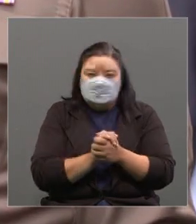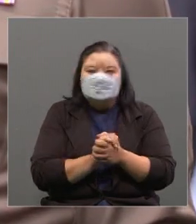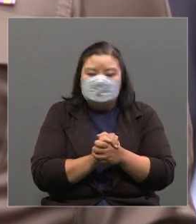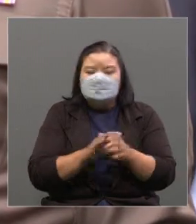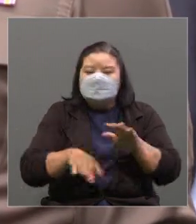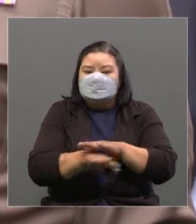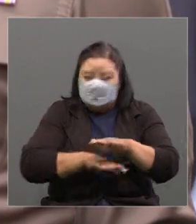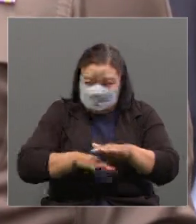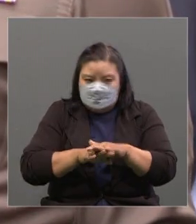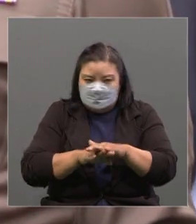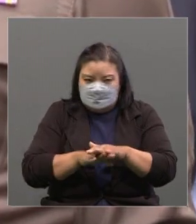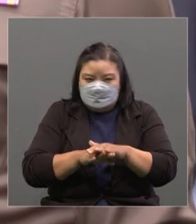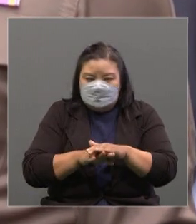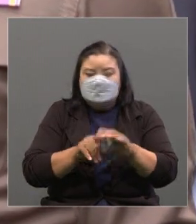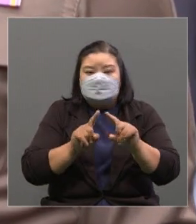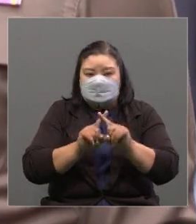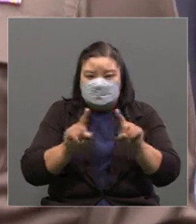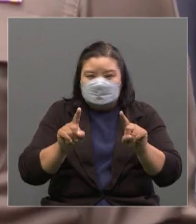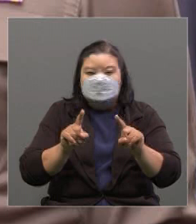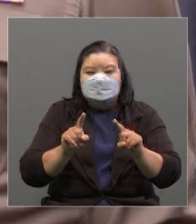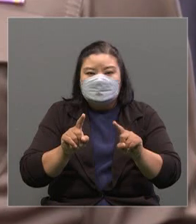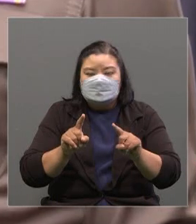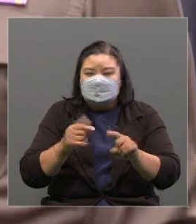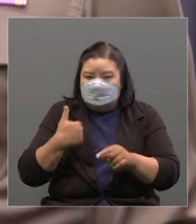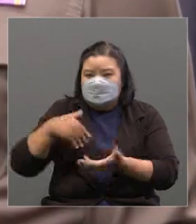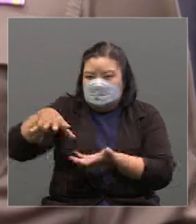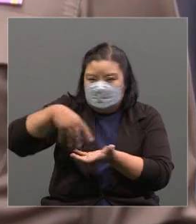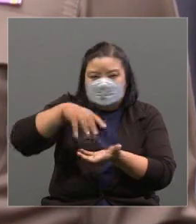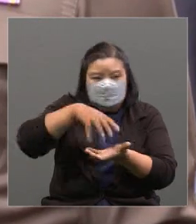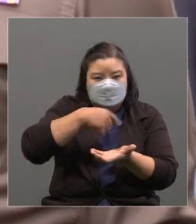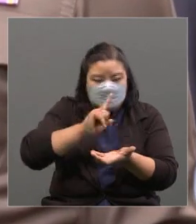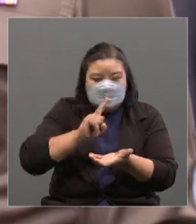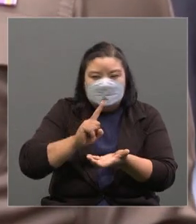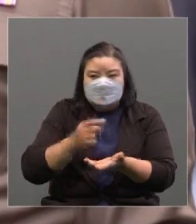าไอการทราบลักษณะพยานบอกเล่าเนี่ยเราก็ต้องพิสูจน์ท